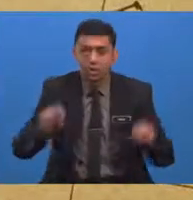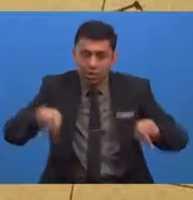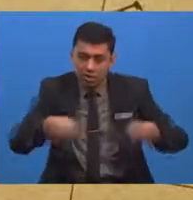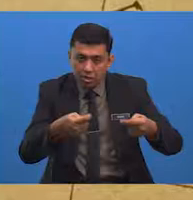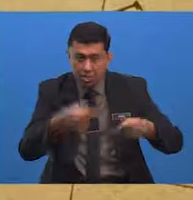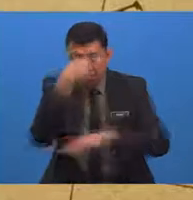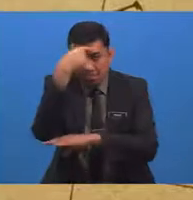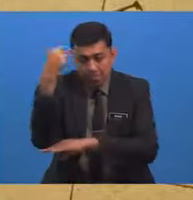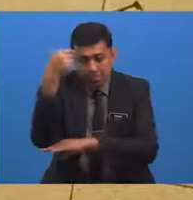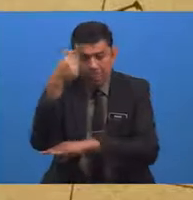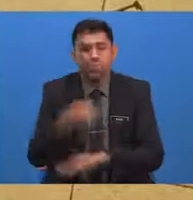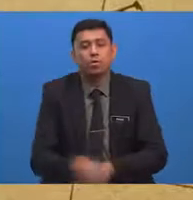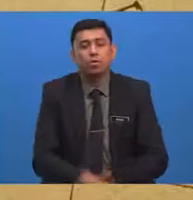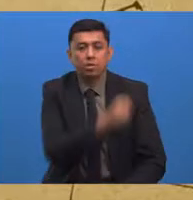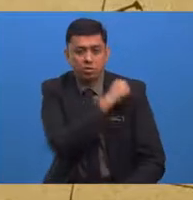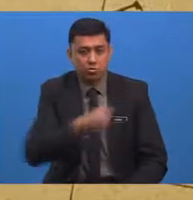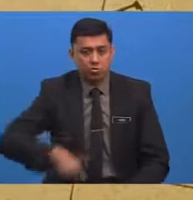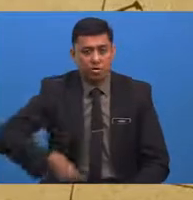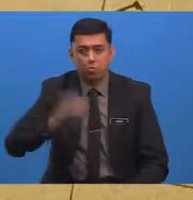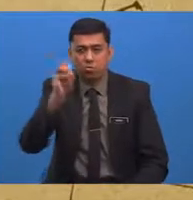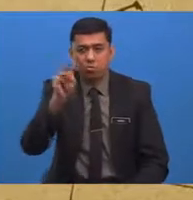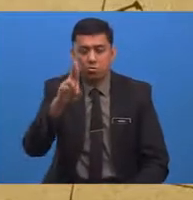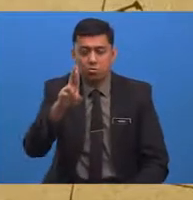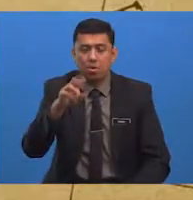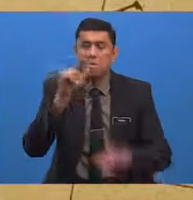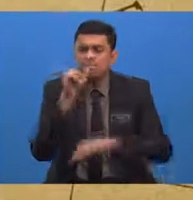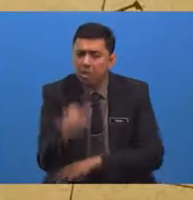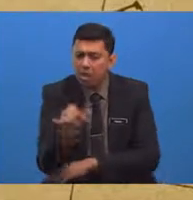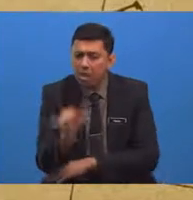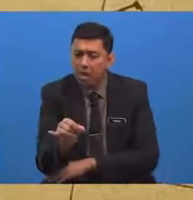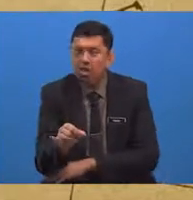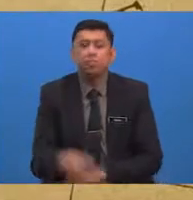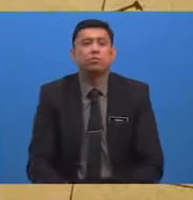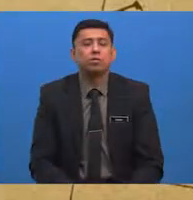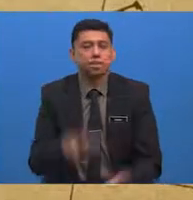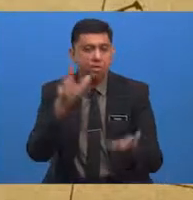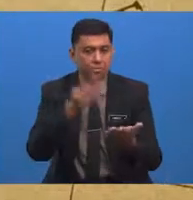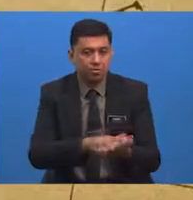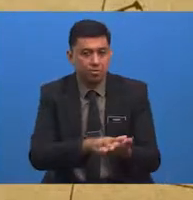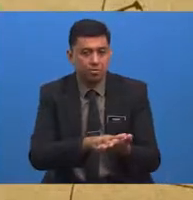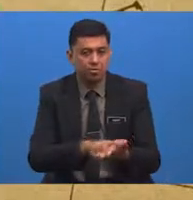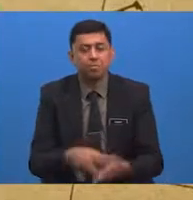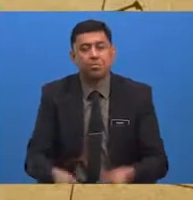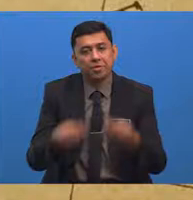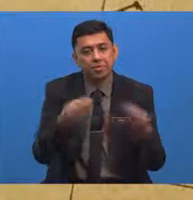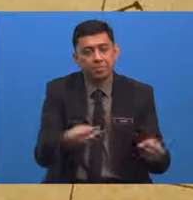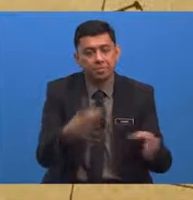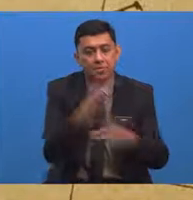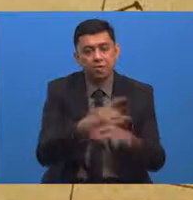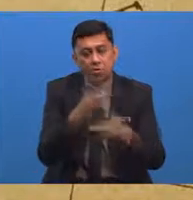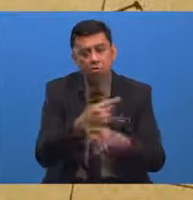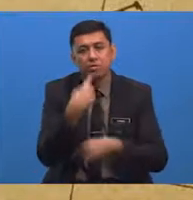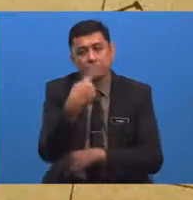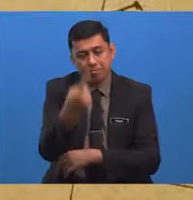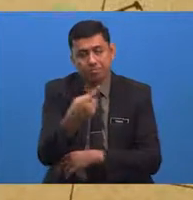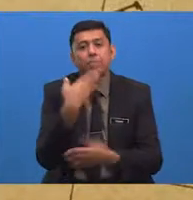ini menyebabkan Sultan Omar Ali Saifuddin bersetuju mengesahkan penyerahan Sarawak tersebut.